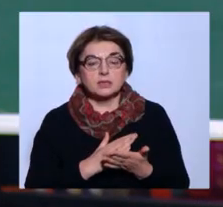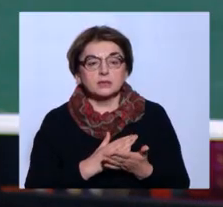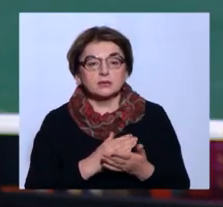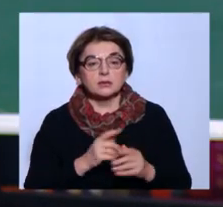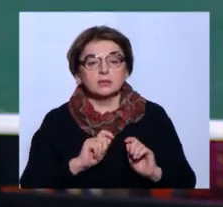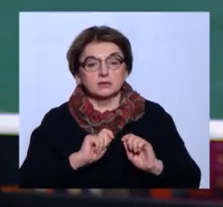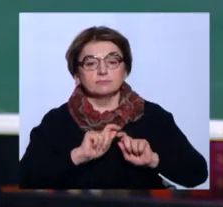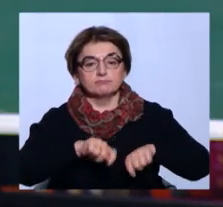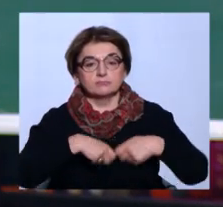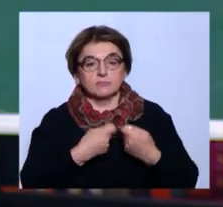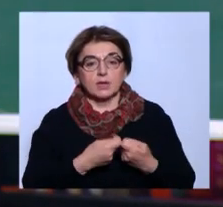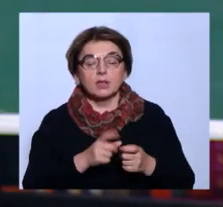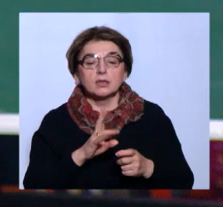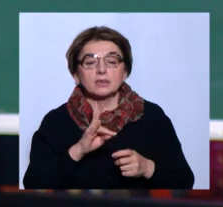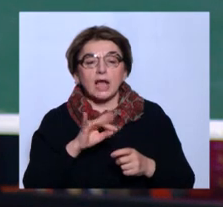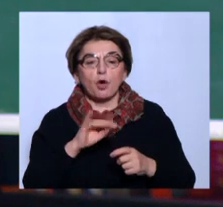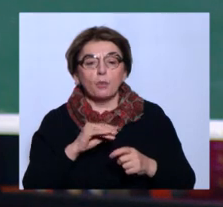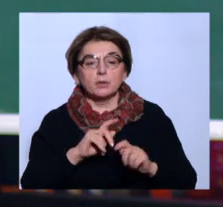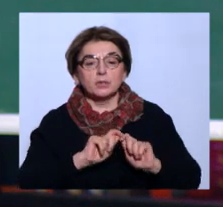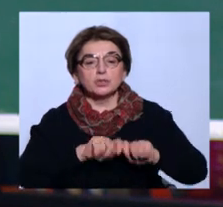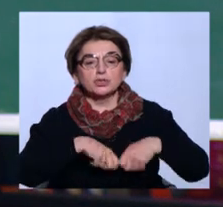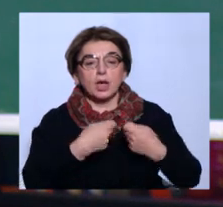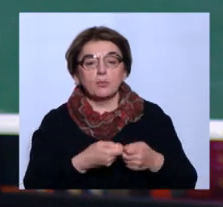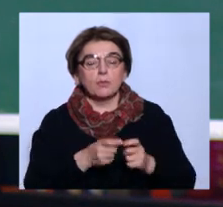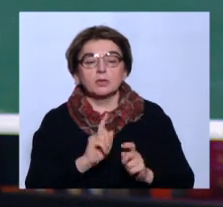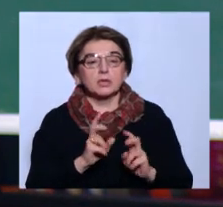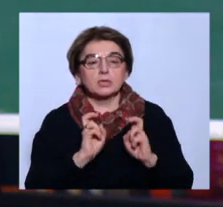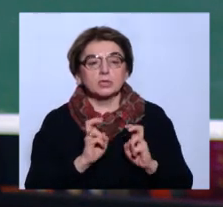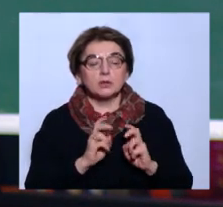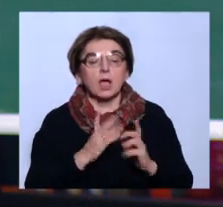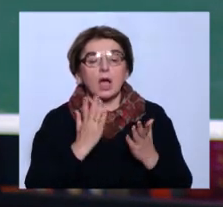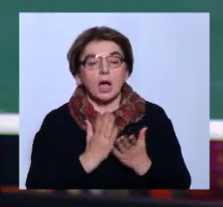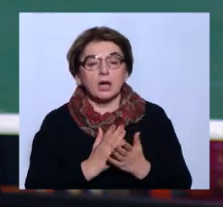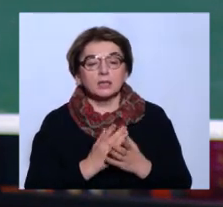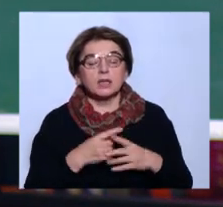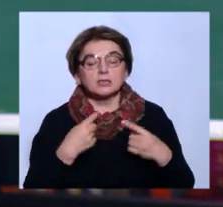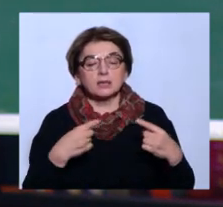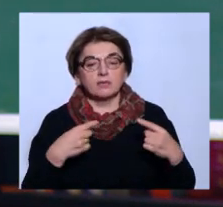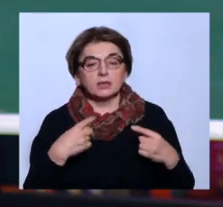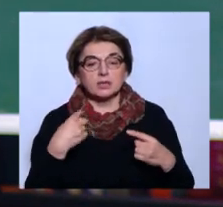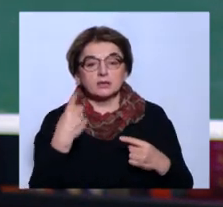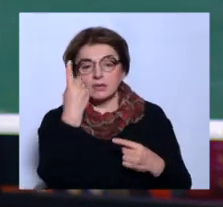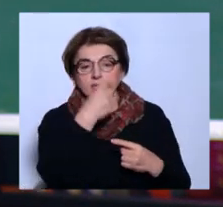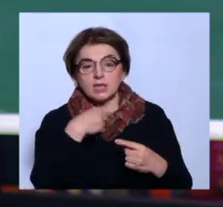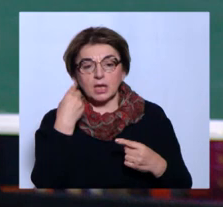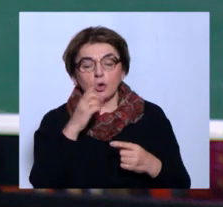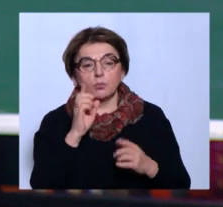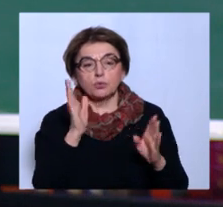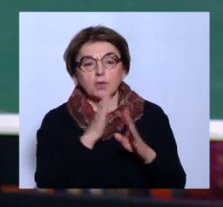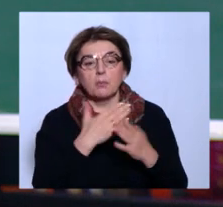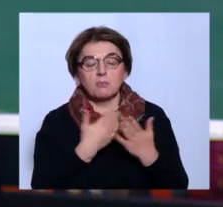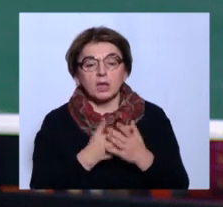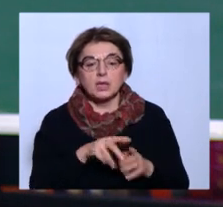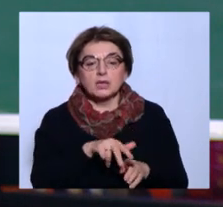ნაყოფიერ შთამომავლობას, რას ნიშნავს ნაყოფიერი შთამომავლობის მოცემა. Მაგალითად, არიან ბუნებაში სახეობები, აი დავუშვათ, ცხენი და